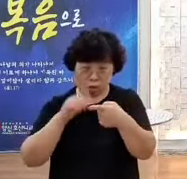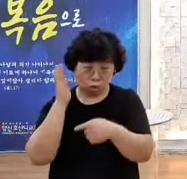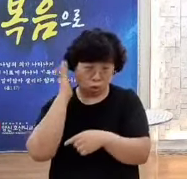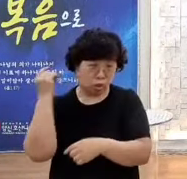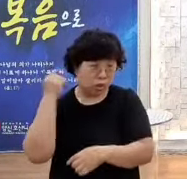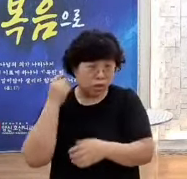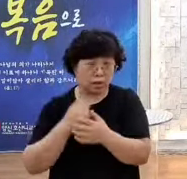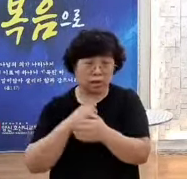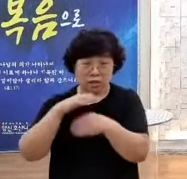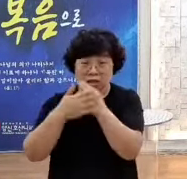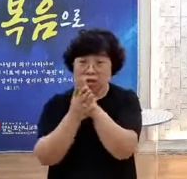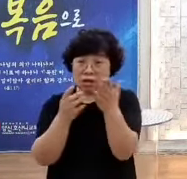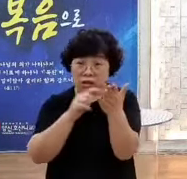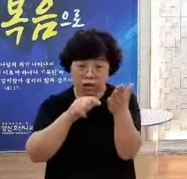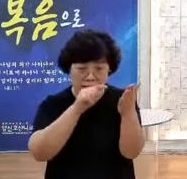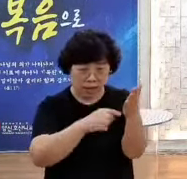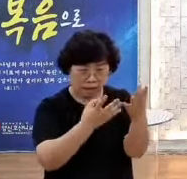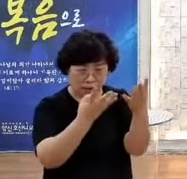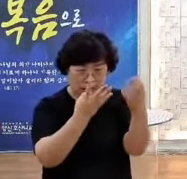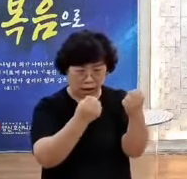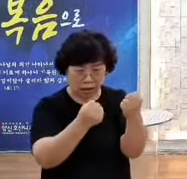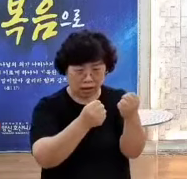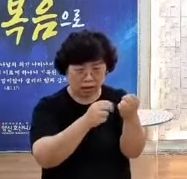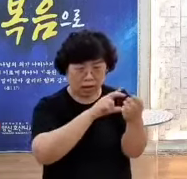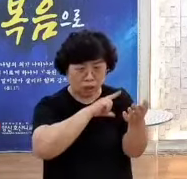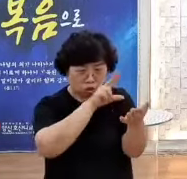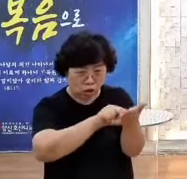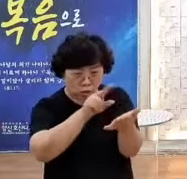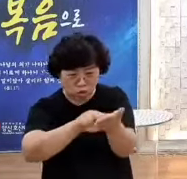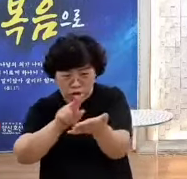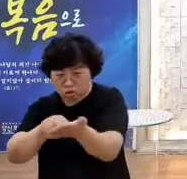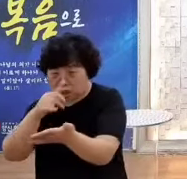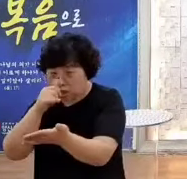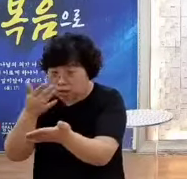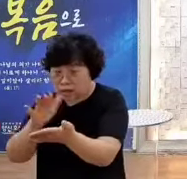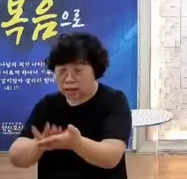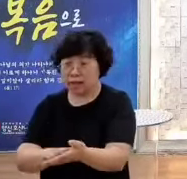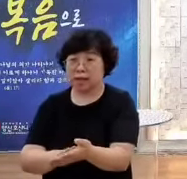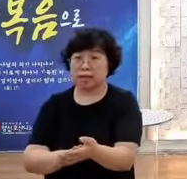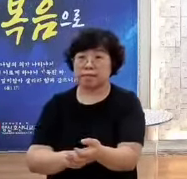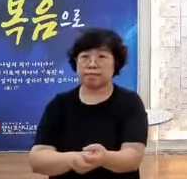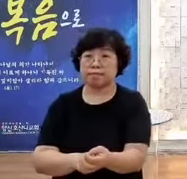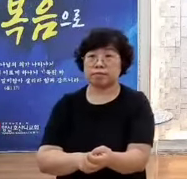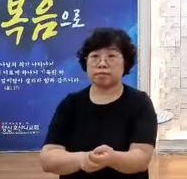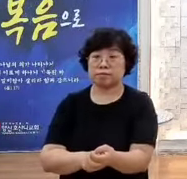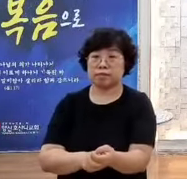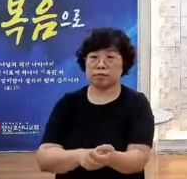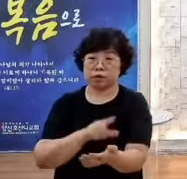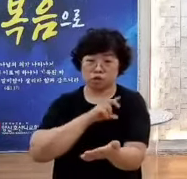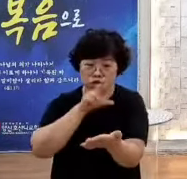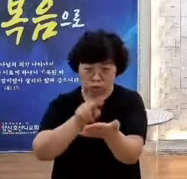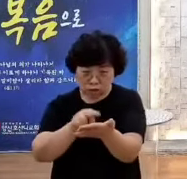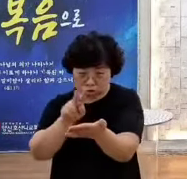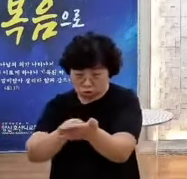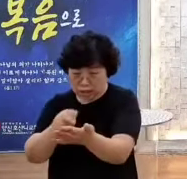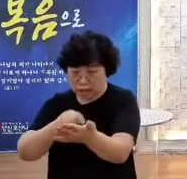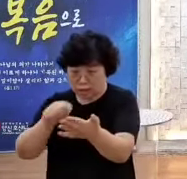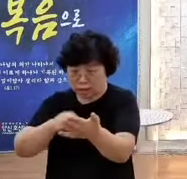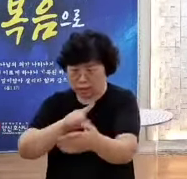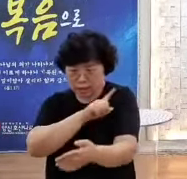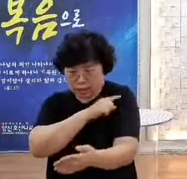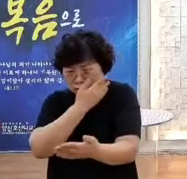있는 많은 명제들이 있습니다. 근데 그 명제들 가운데서 가장